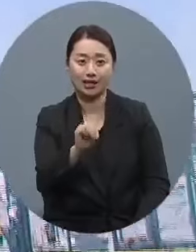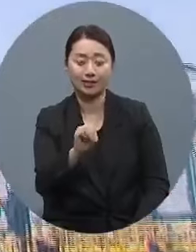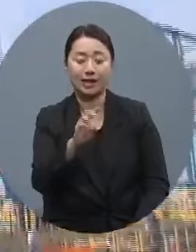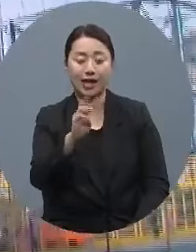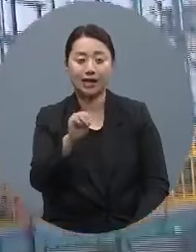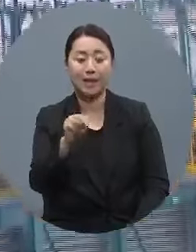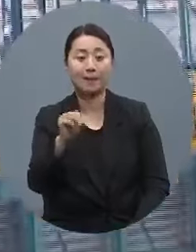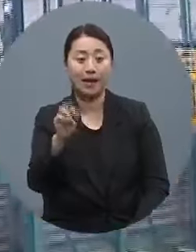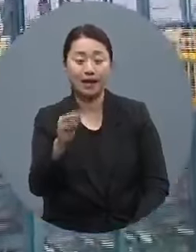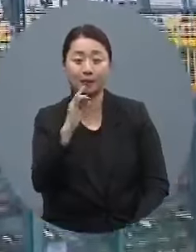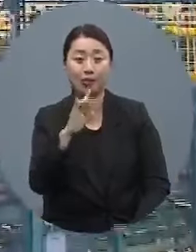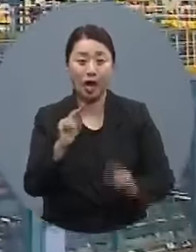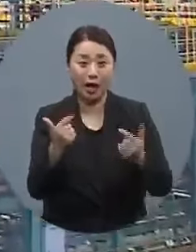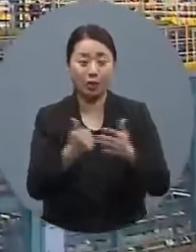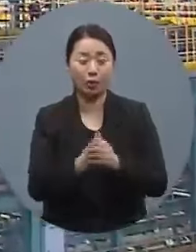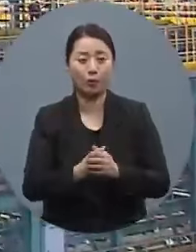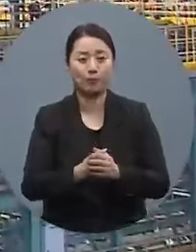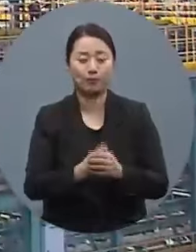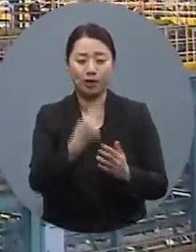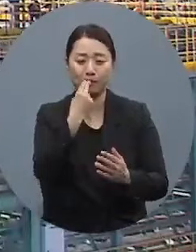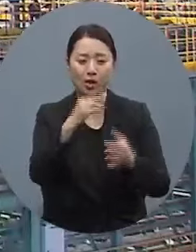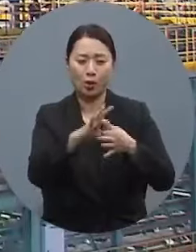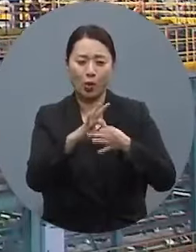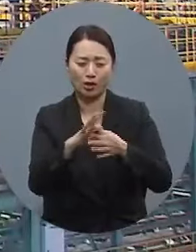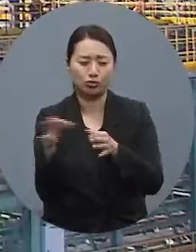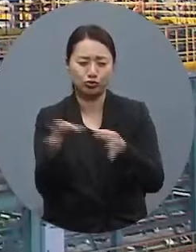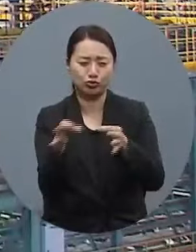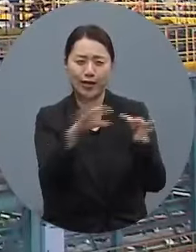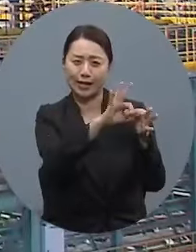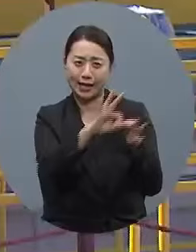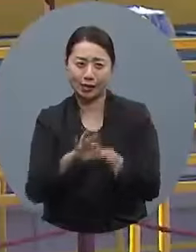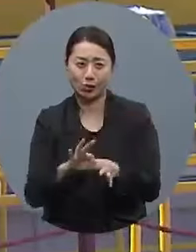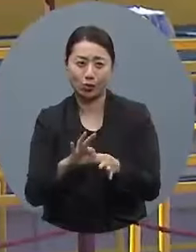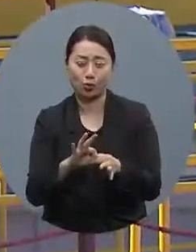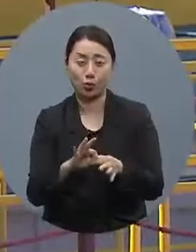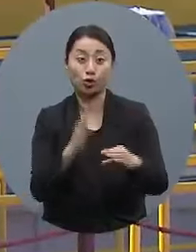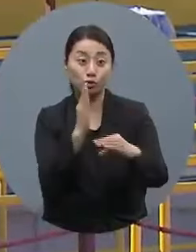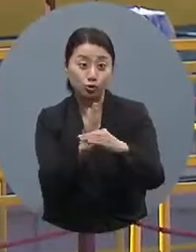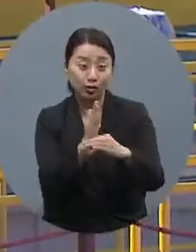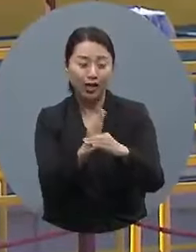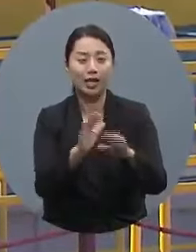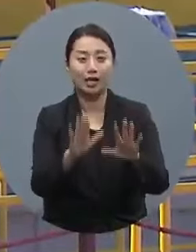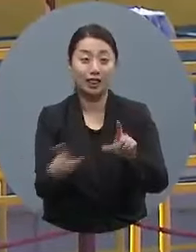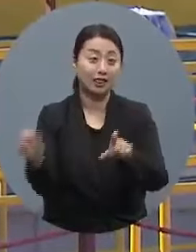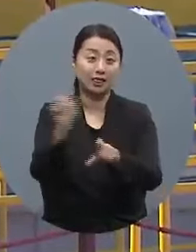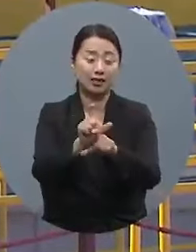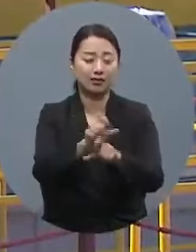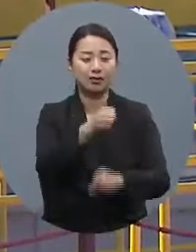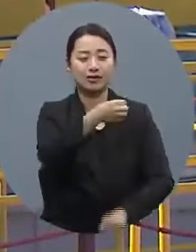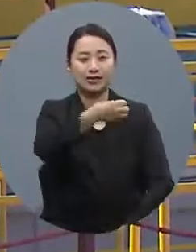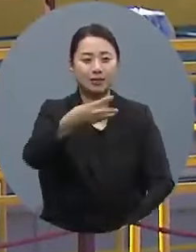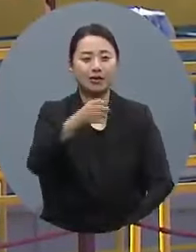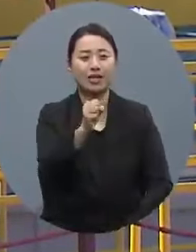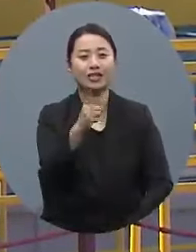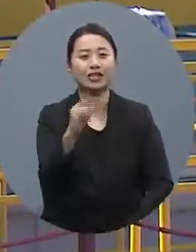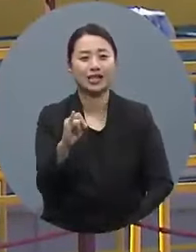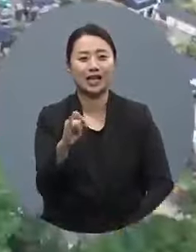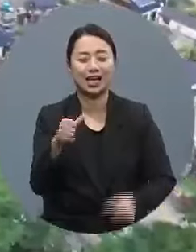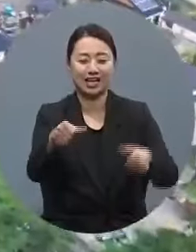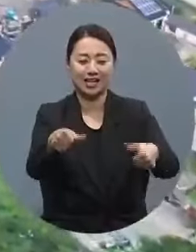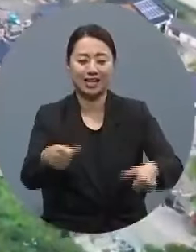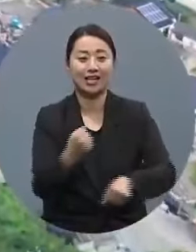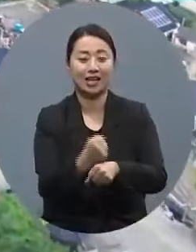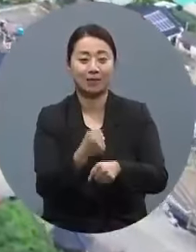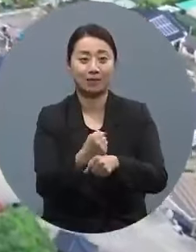LS m&m 등 2차전지 관련 기업들의 투자가 다르고 있는 울산 여기에 삼성 SDI지 MOU 통해